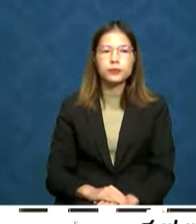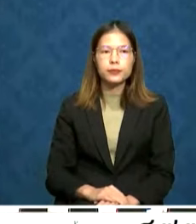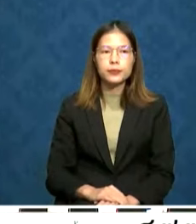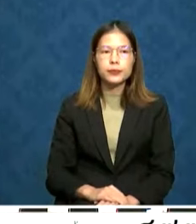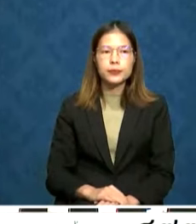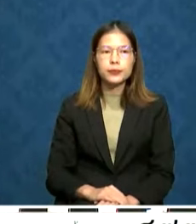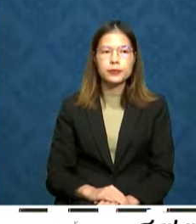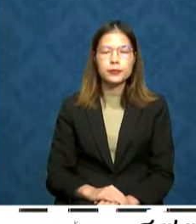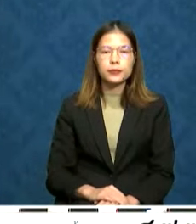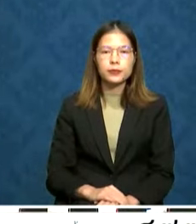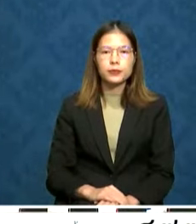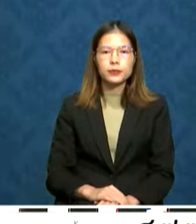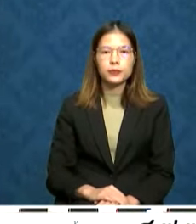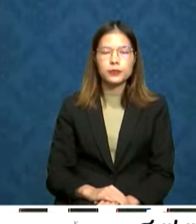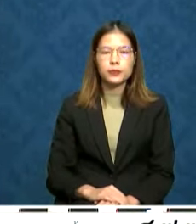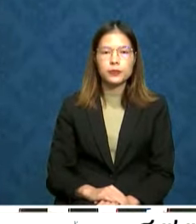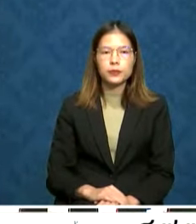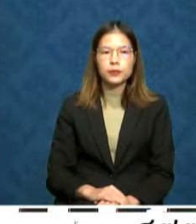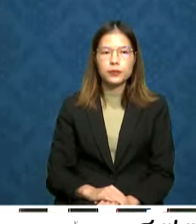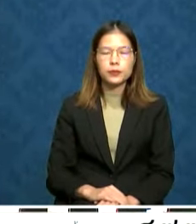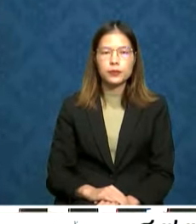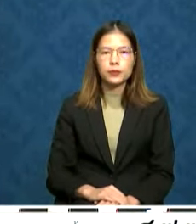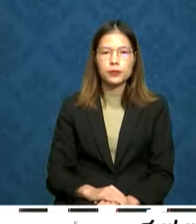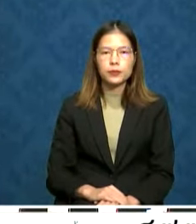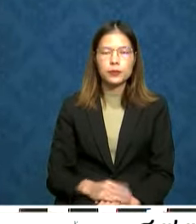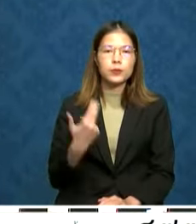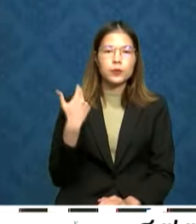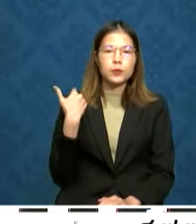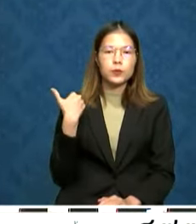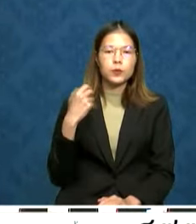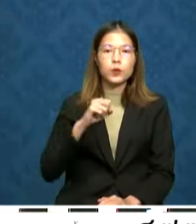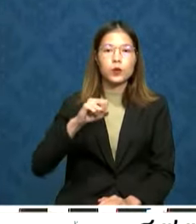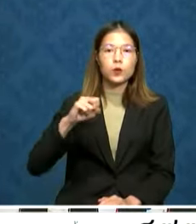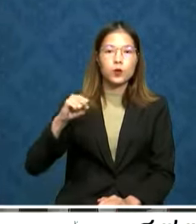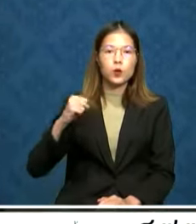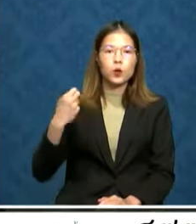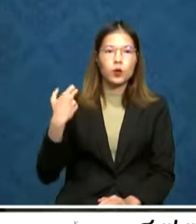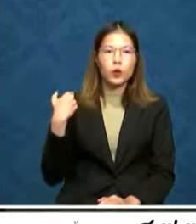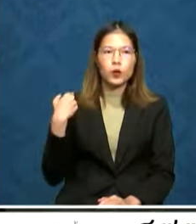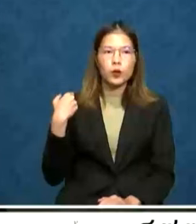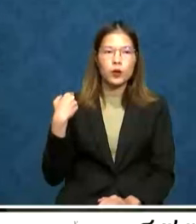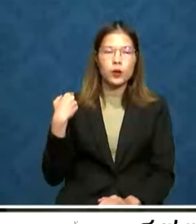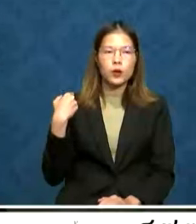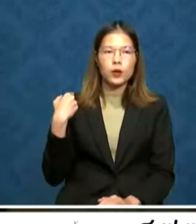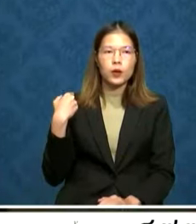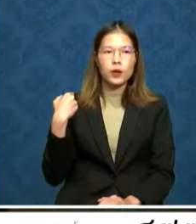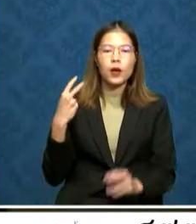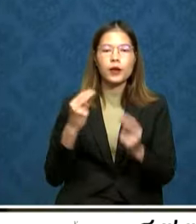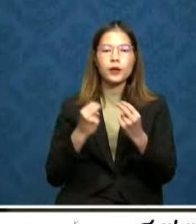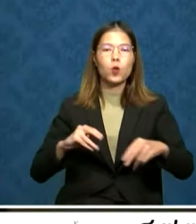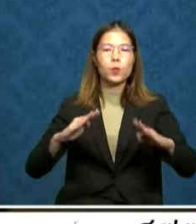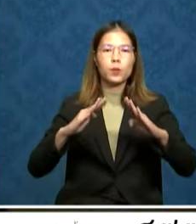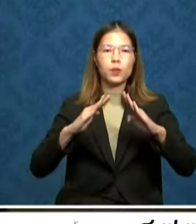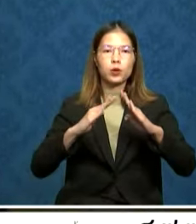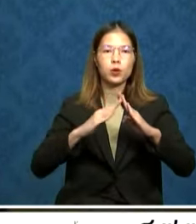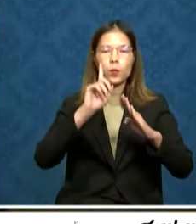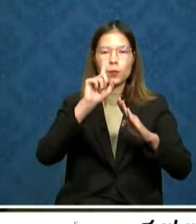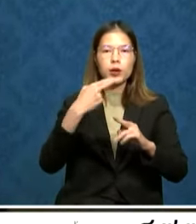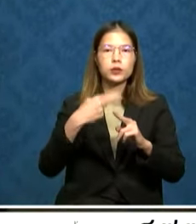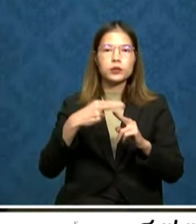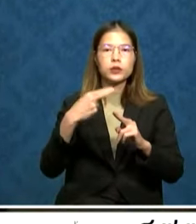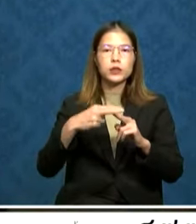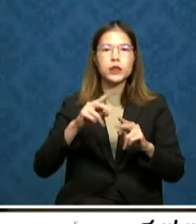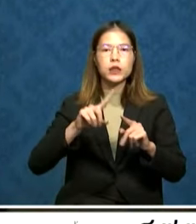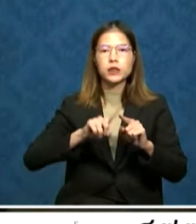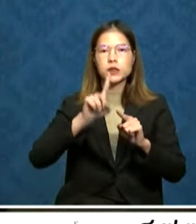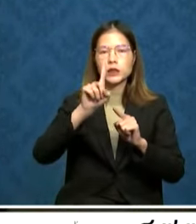สุขจร สมาชิสภาผู้แทนรัศดร จงหวดาคประถม ภักชาตไยพัฒนาในสัตวนของภัชาตไยพัฒนากัผม ขอเสนอท่านมี